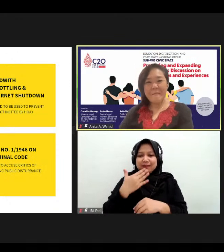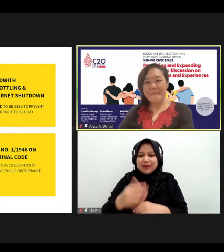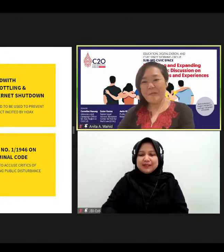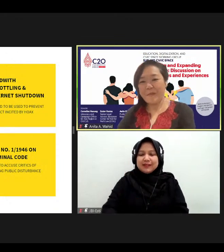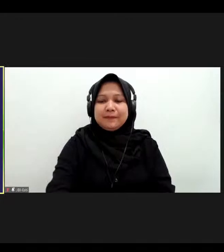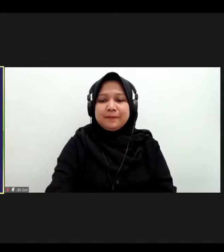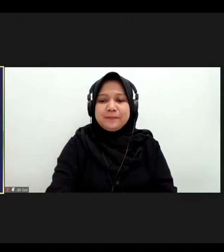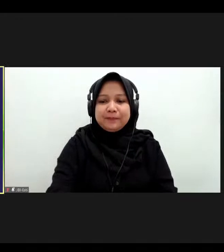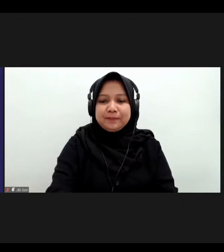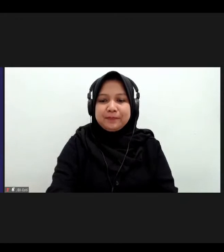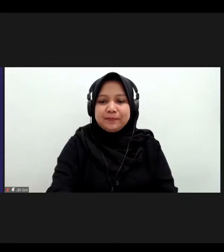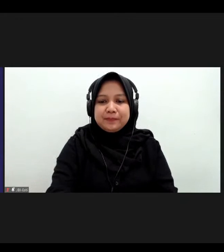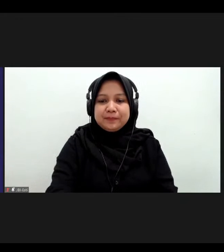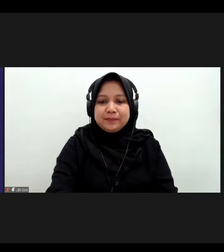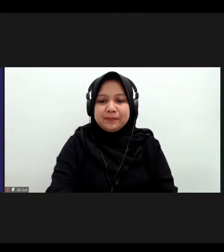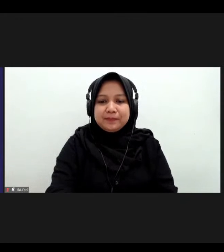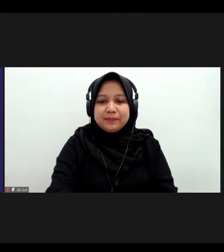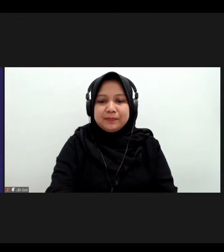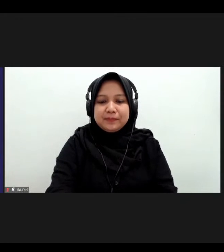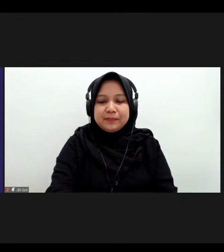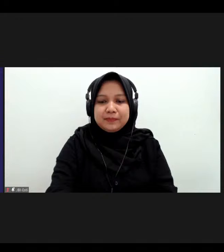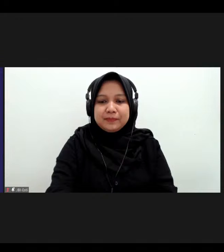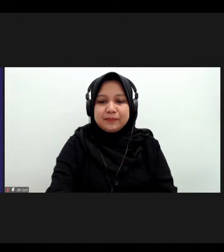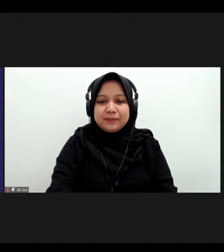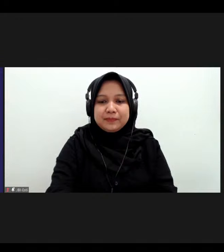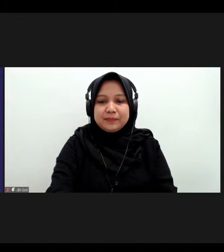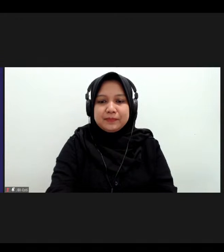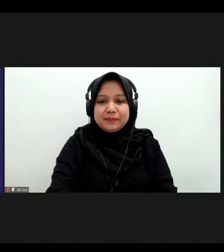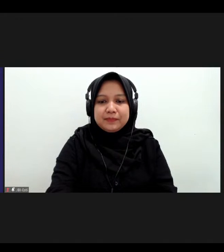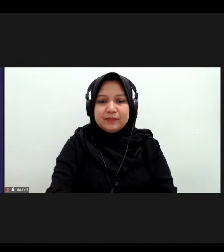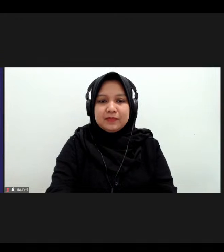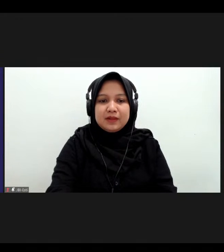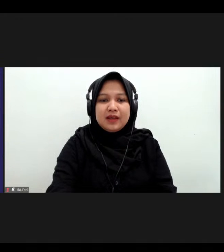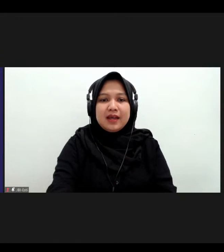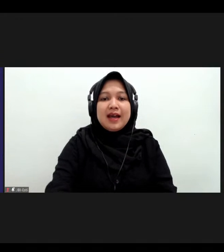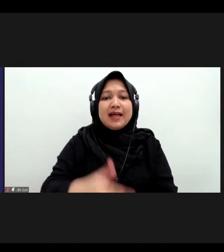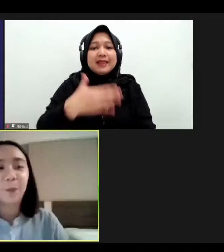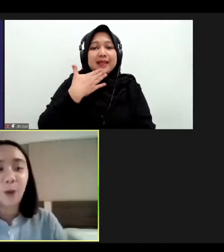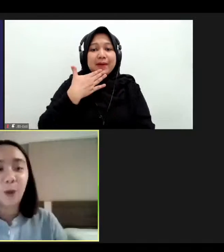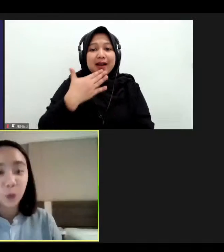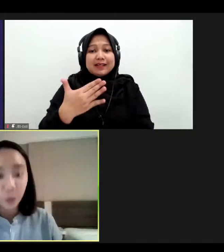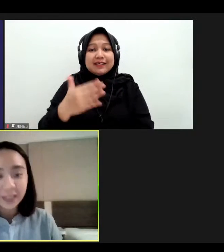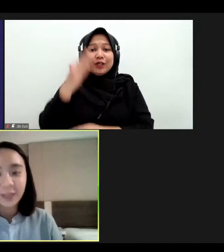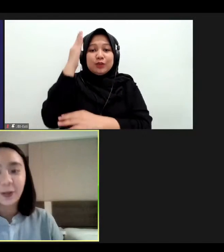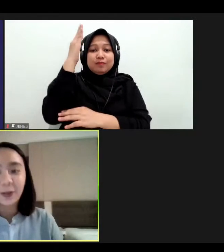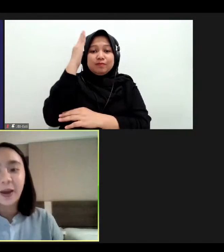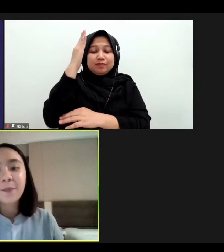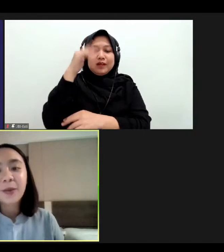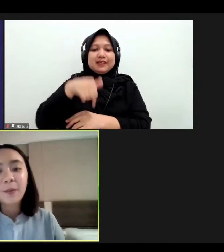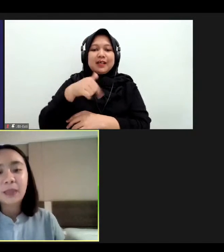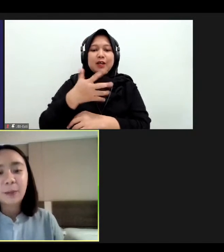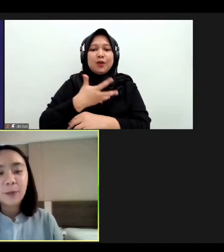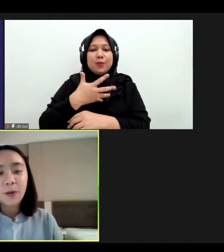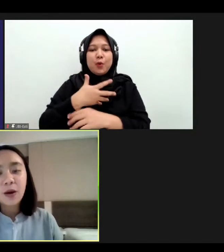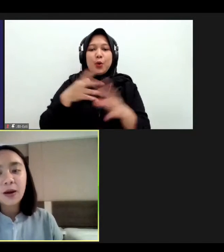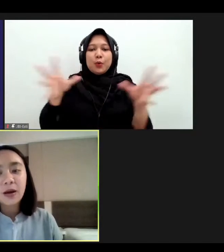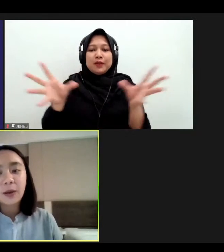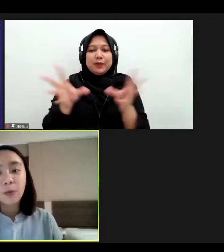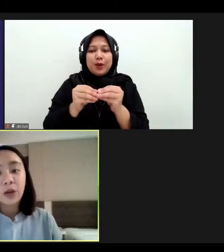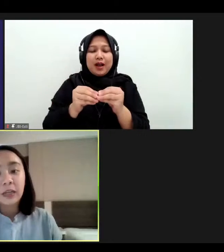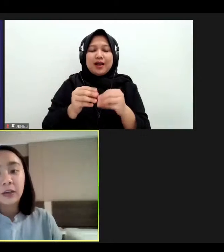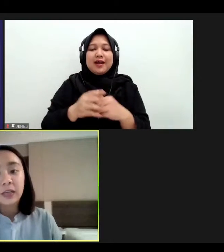Over back to you. Terima kasih banyak Kak Anita atas paparannya. Izin memberikan sedikit conclude gitu ya. Pertama